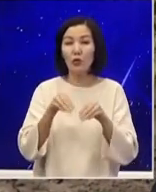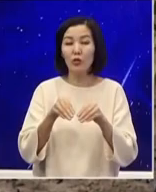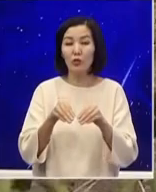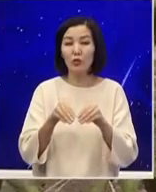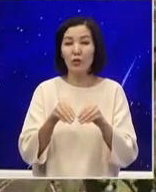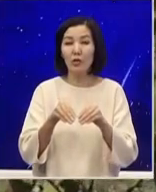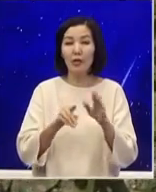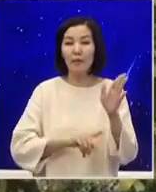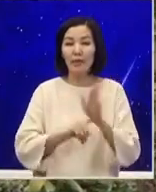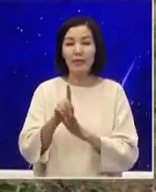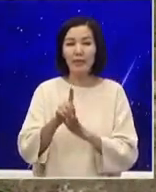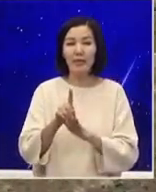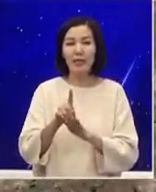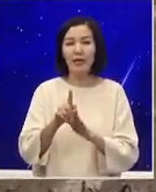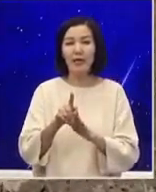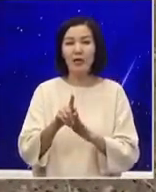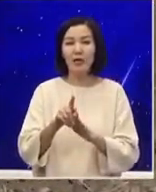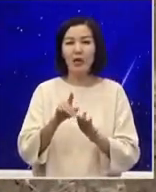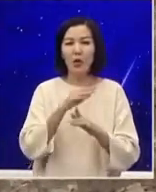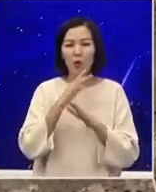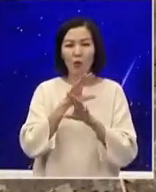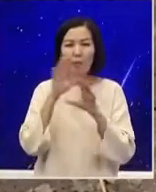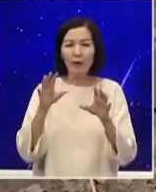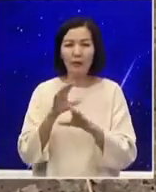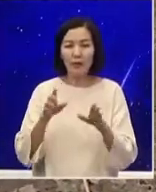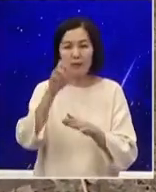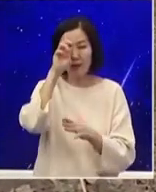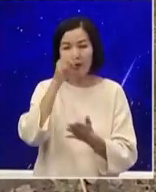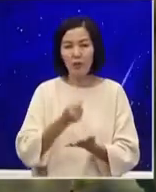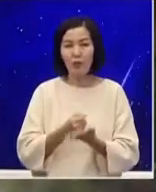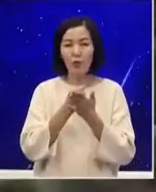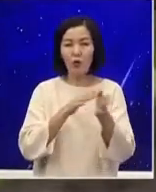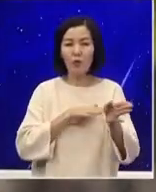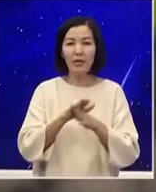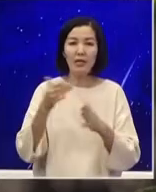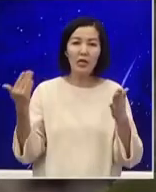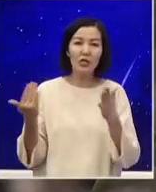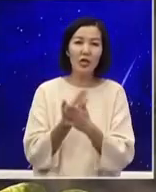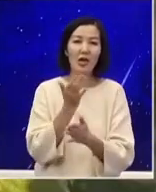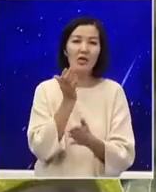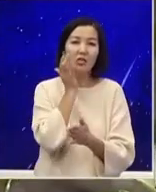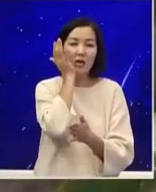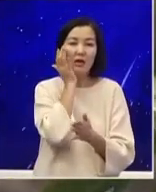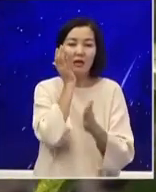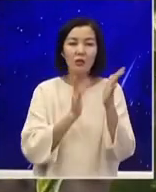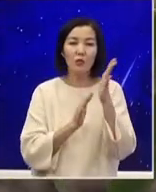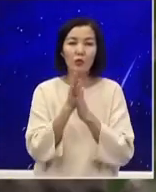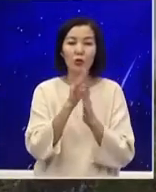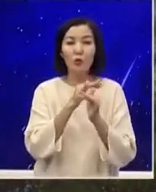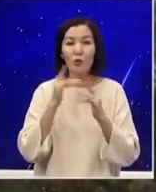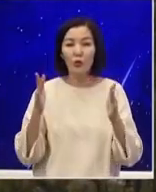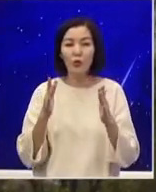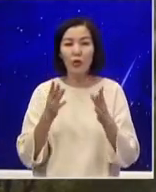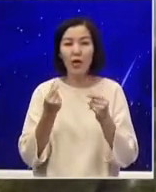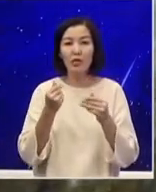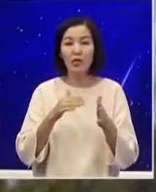көшеміз. Көп күшті талап ететін жұмыс мемлекет қолдауымен атқарылған. Жаңғақтың жаңа түрін анықтауға және оны одан әрі көбейтуге